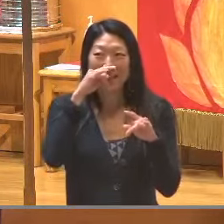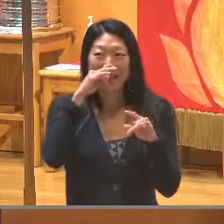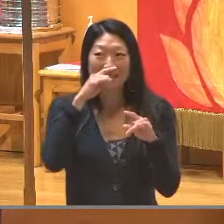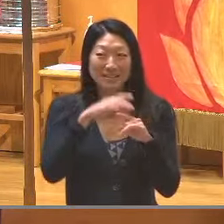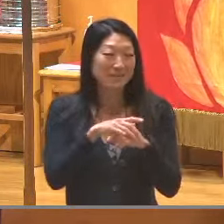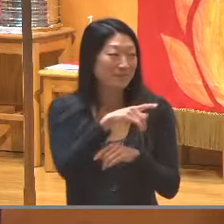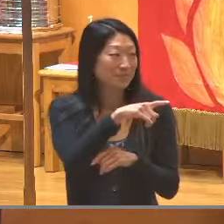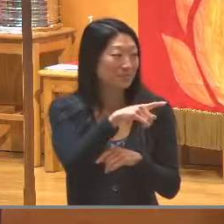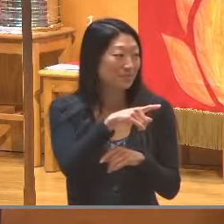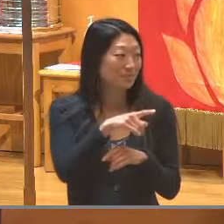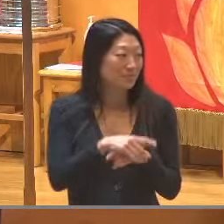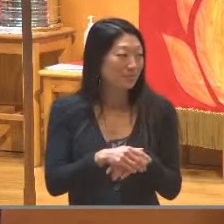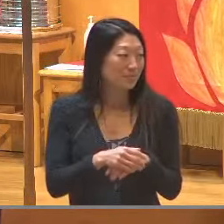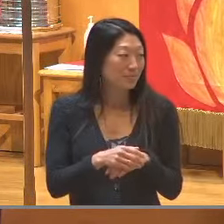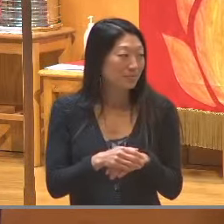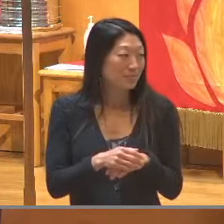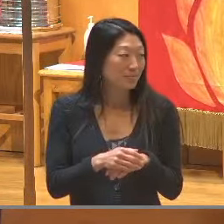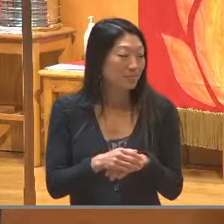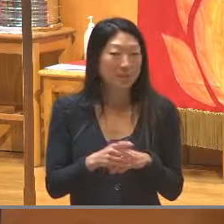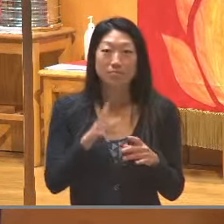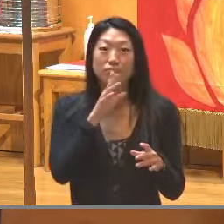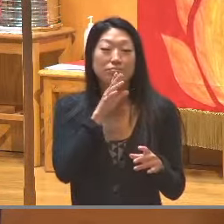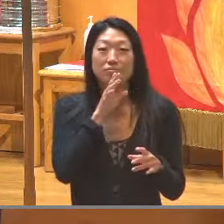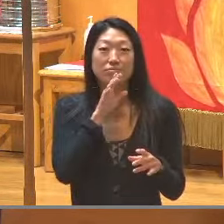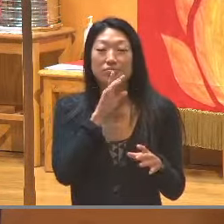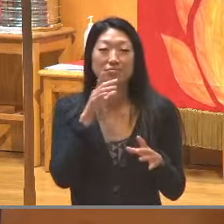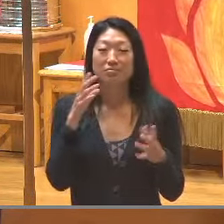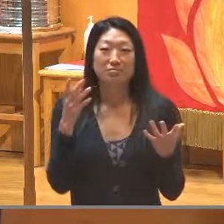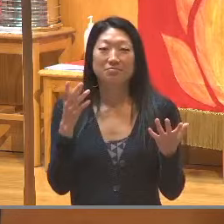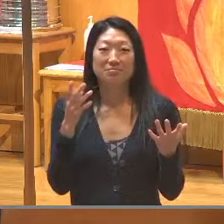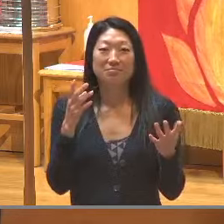Salamat pagi kwan kwan saya. Abakabar.